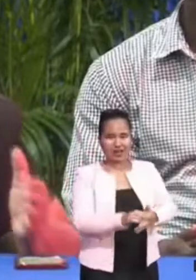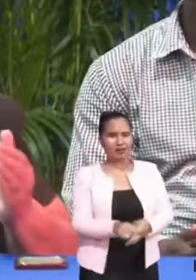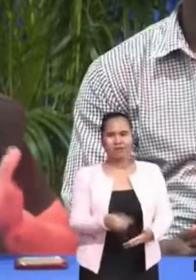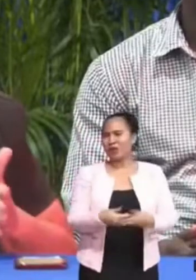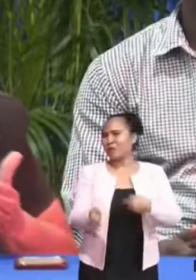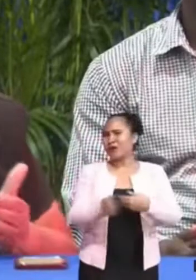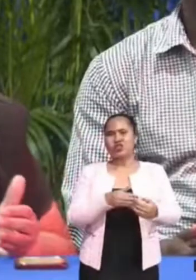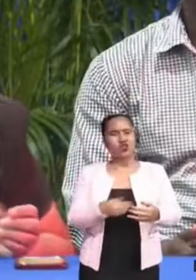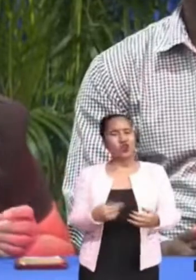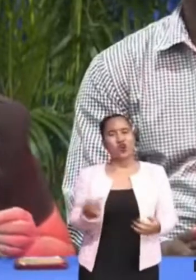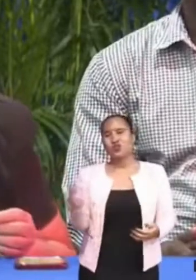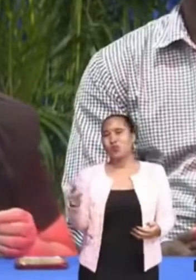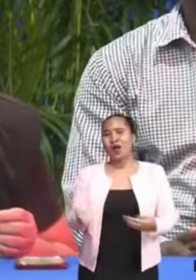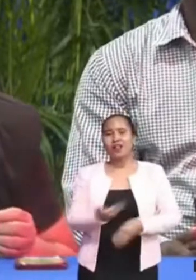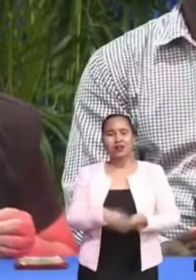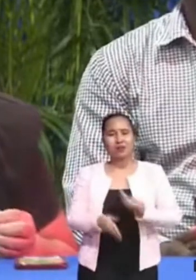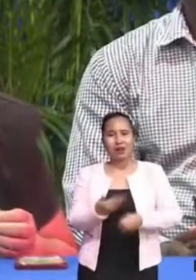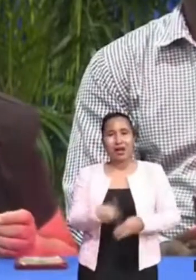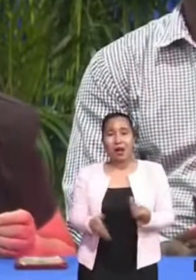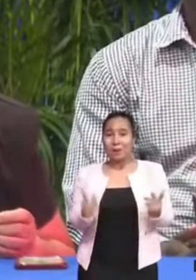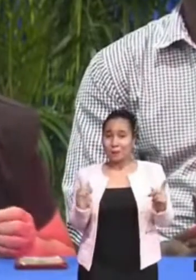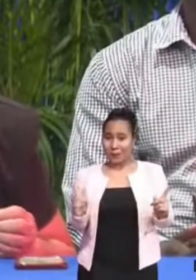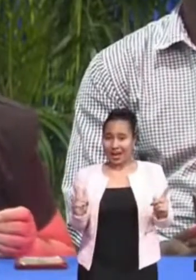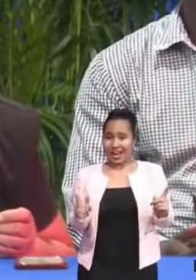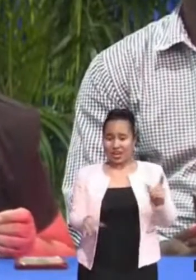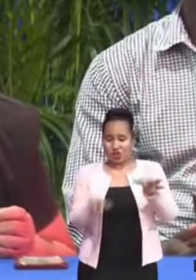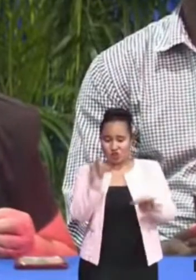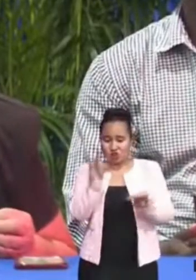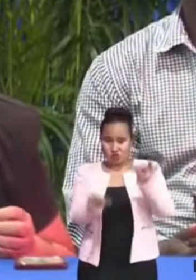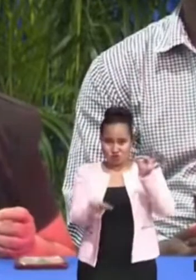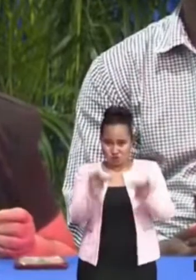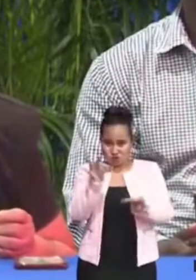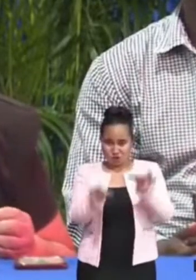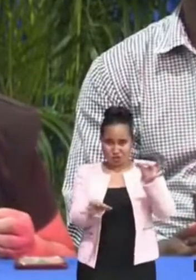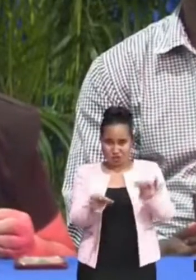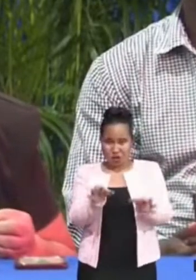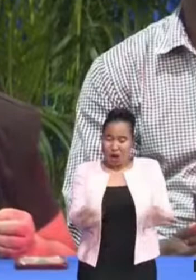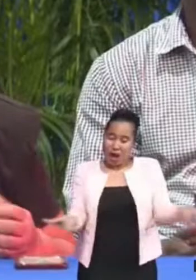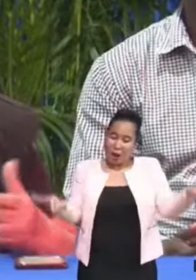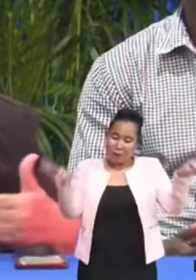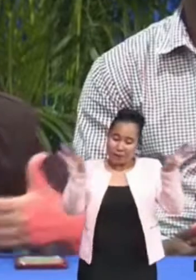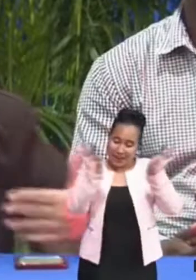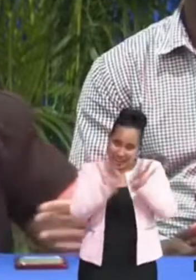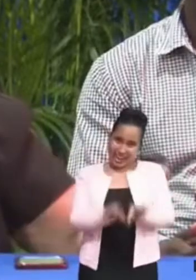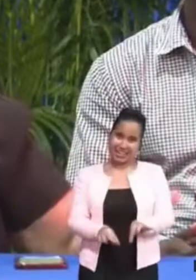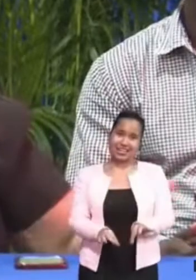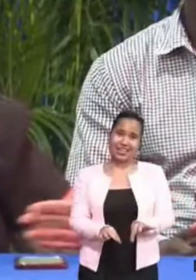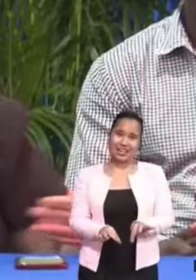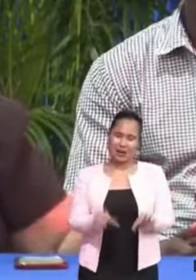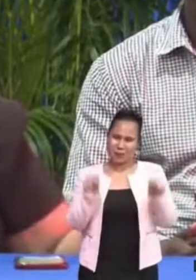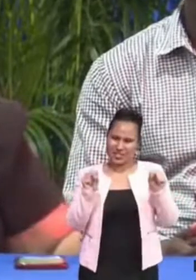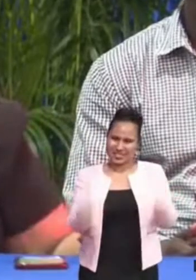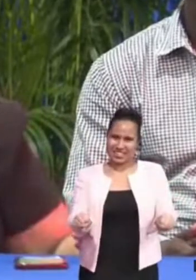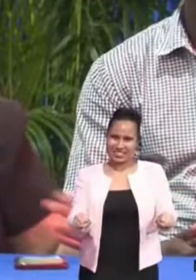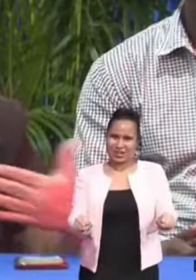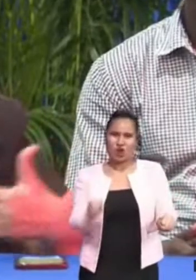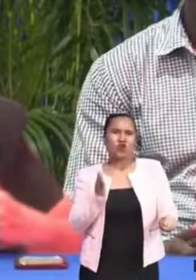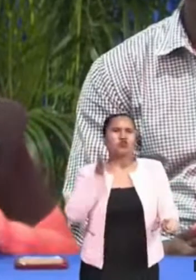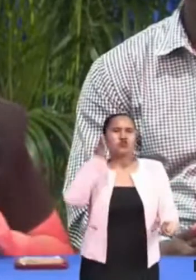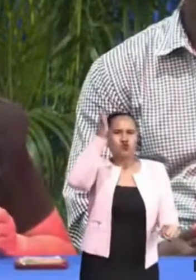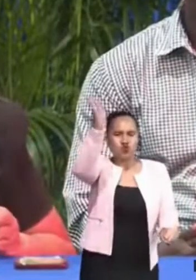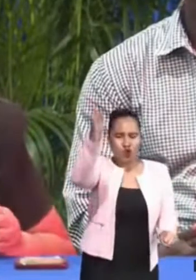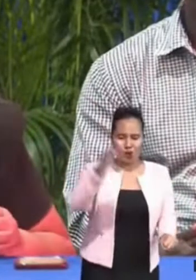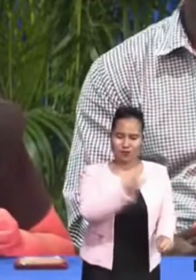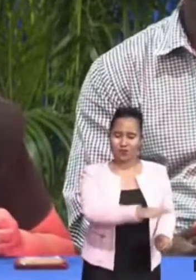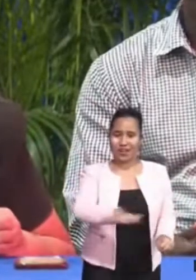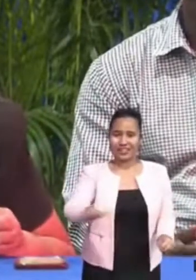dan ook. Maar dat toetsmoment waarbij een belangrijke beslissing genomen wordt over eigenlijk de toekomst van dat kind,